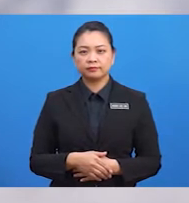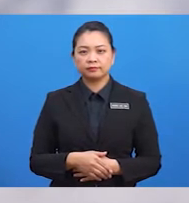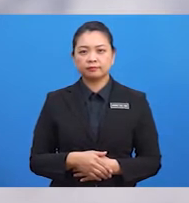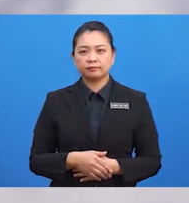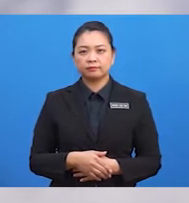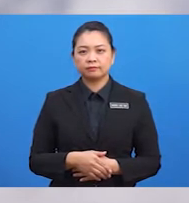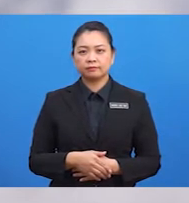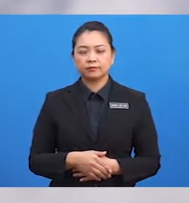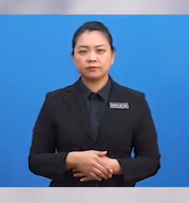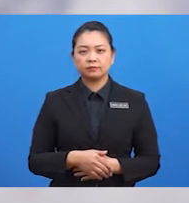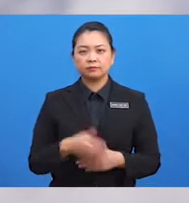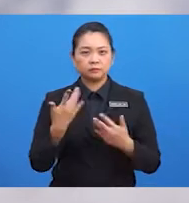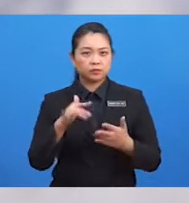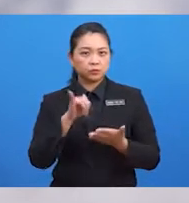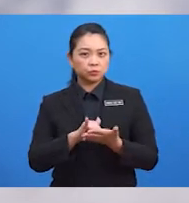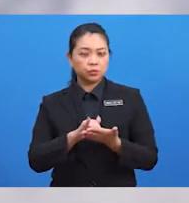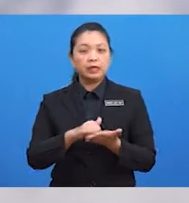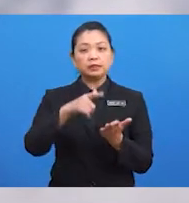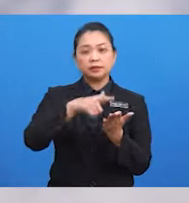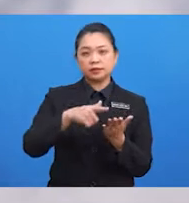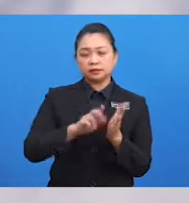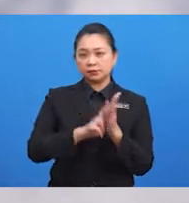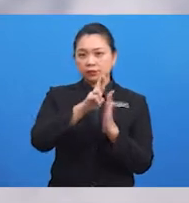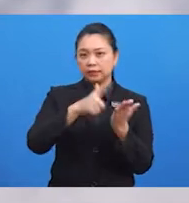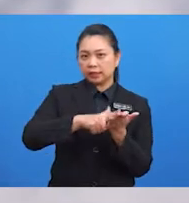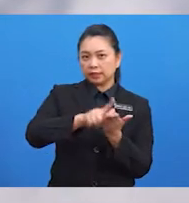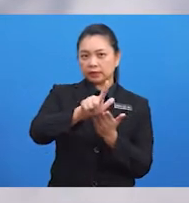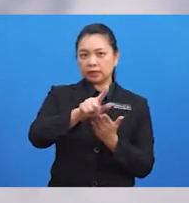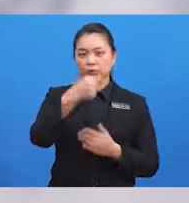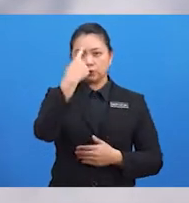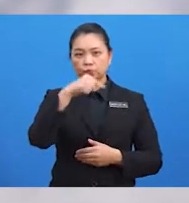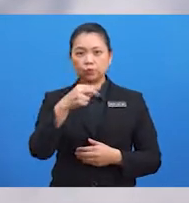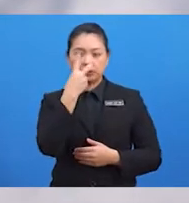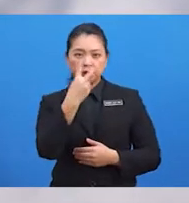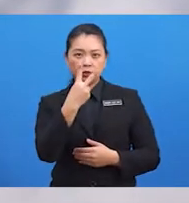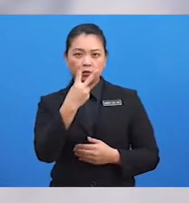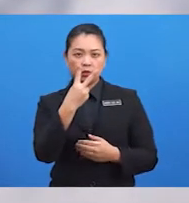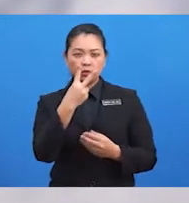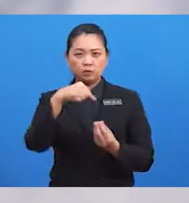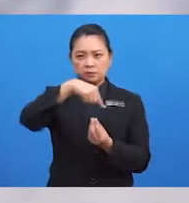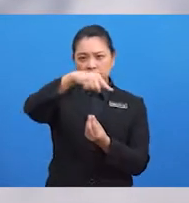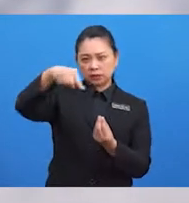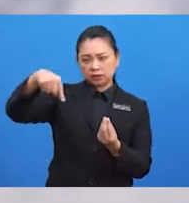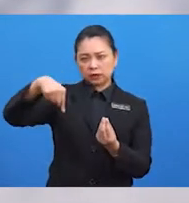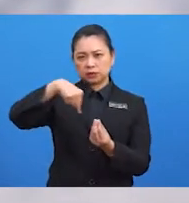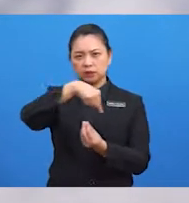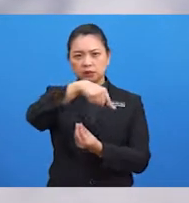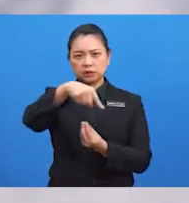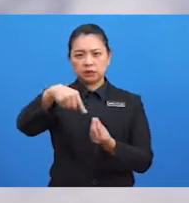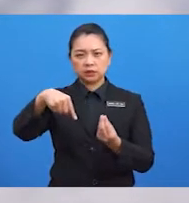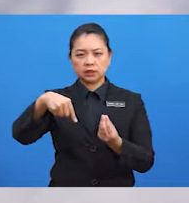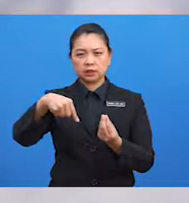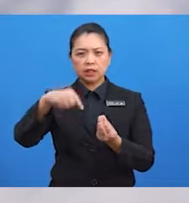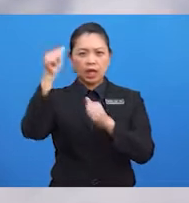dilancarkan untuk mengkaji jaluran asteroid, persekitaran planet mustari angin